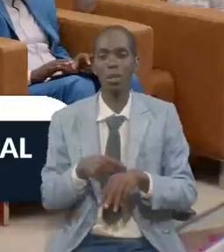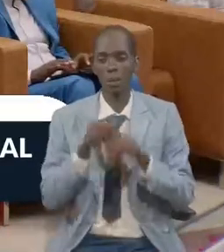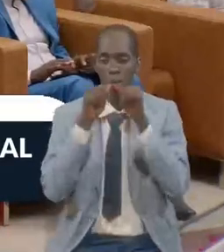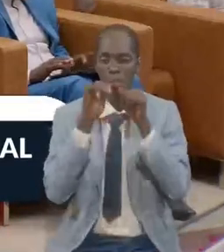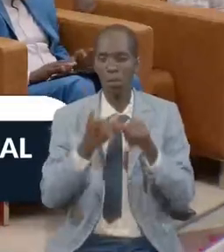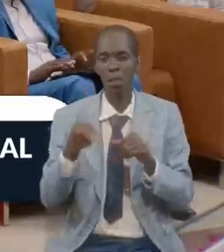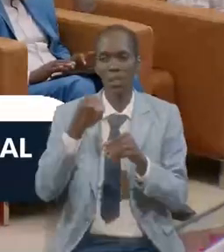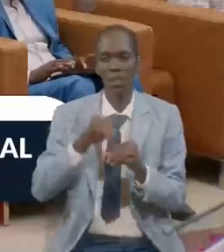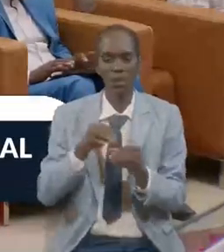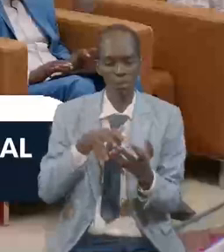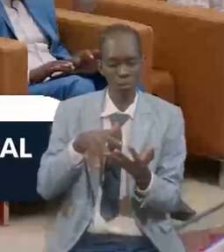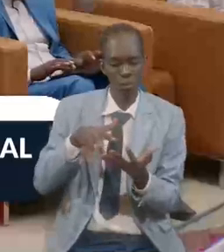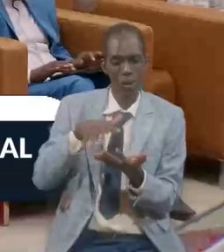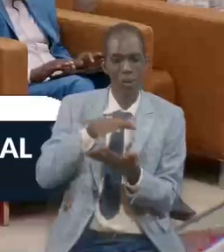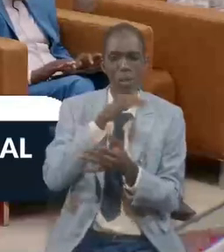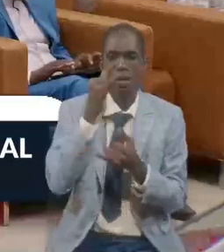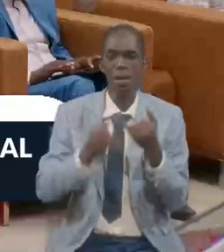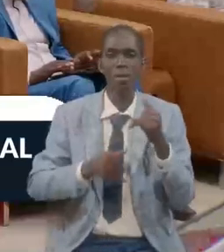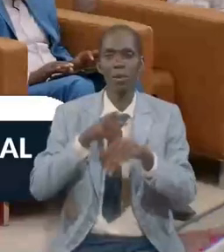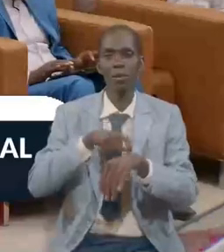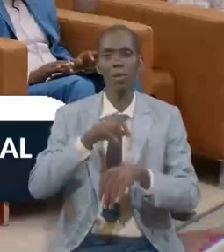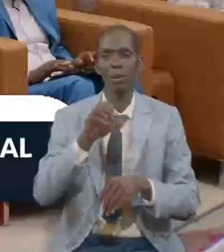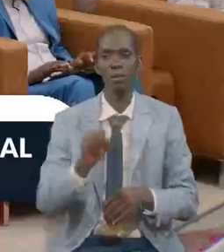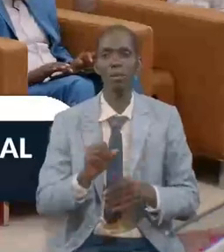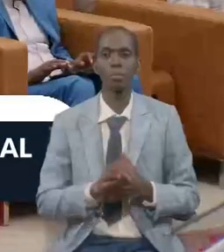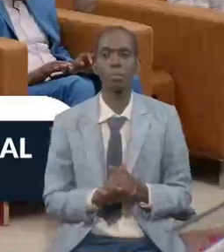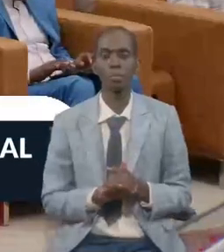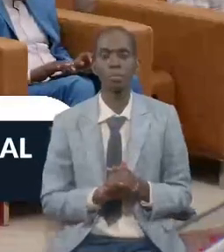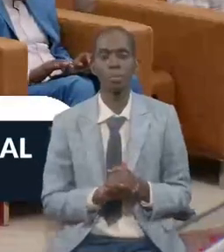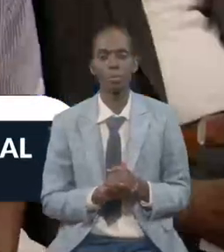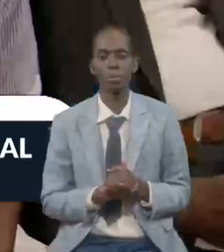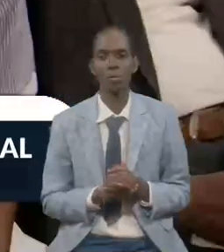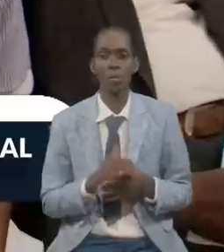bénédictions temporelles en ces derniers temps.